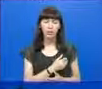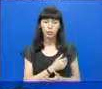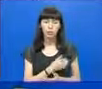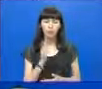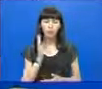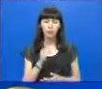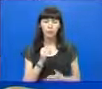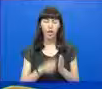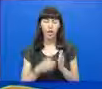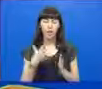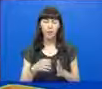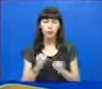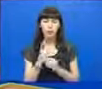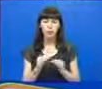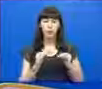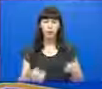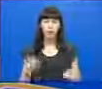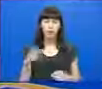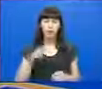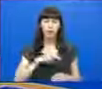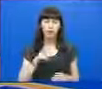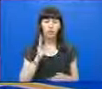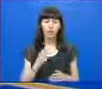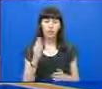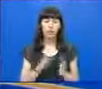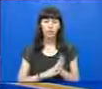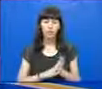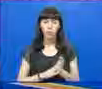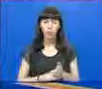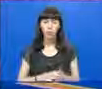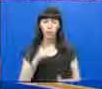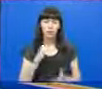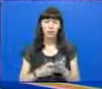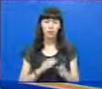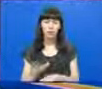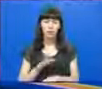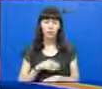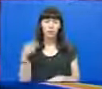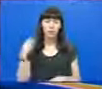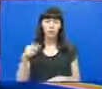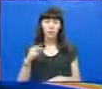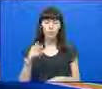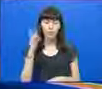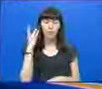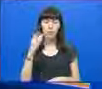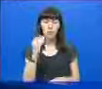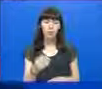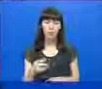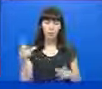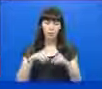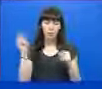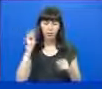Былтыр 65-ші мектептің 11 шәкірті алтын белгіден үміткер болса, соның 9-ы сенімді ақтады. Соңғы қоңырау үнін естіген оқушылар білім